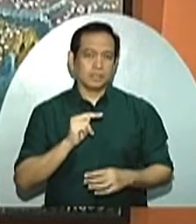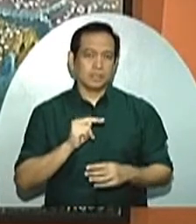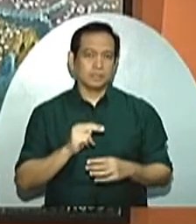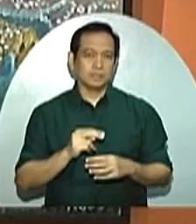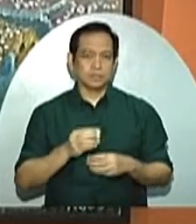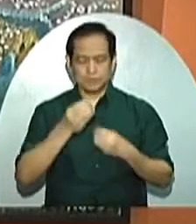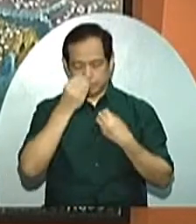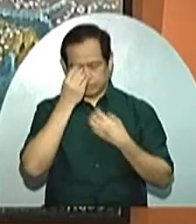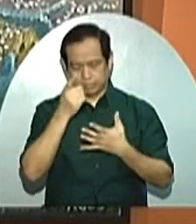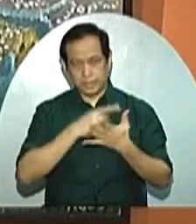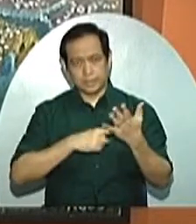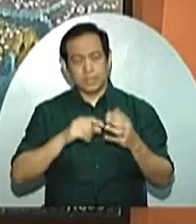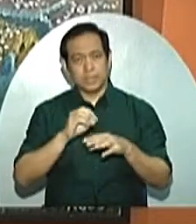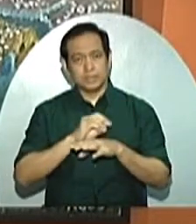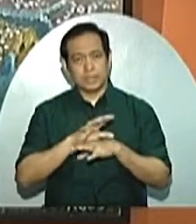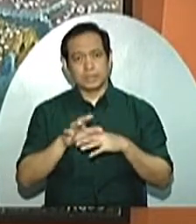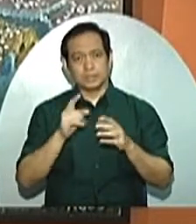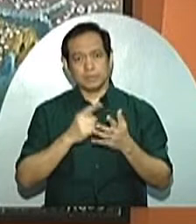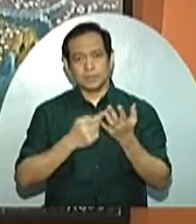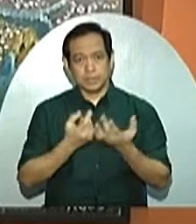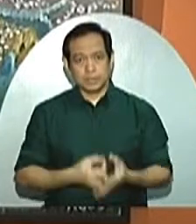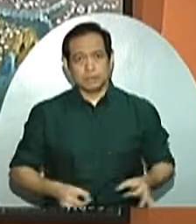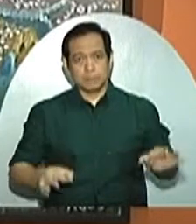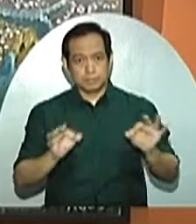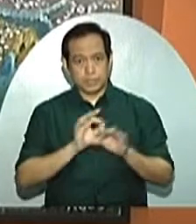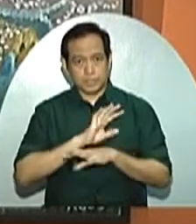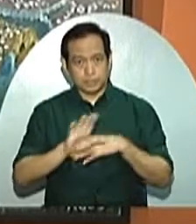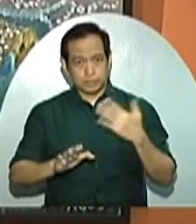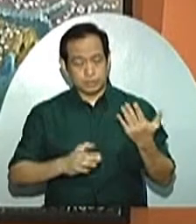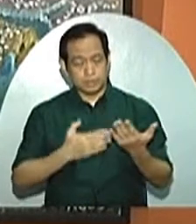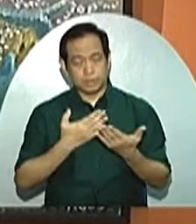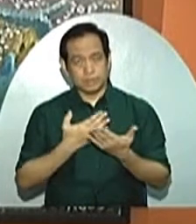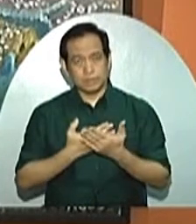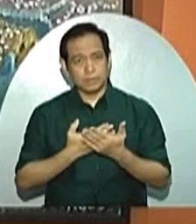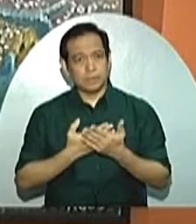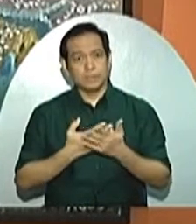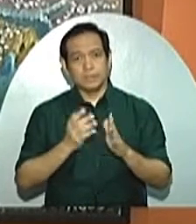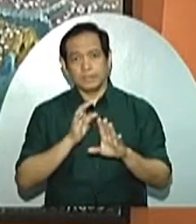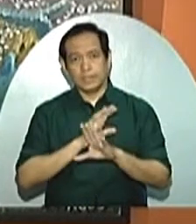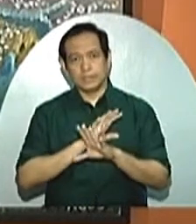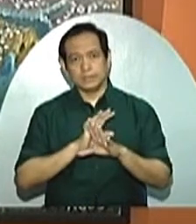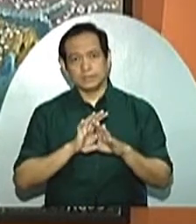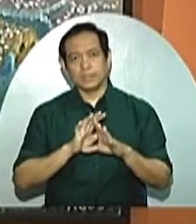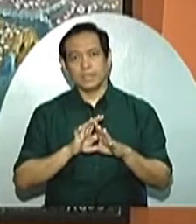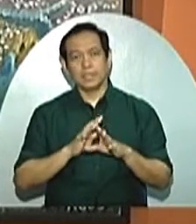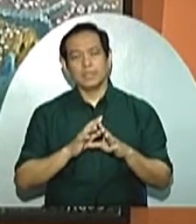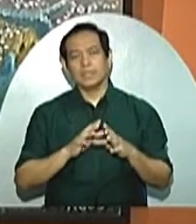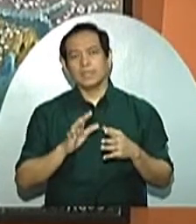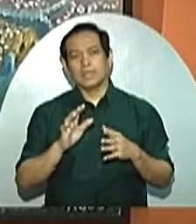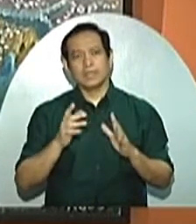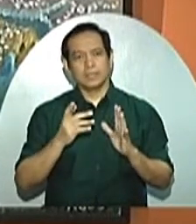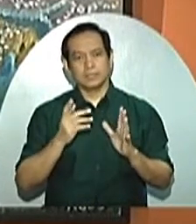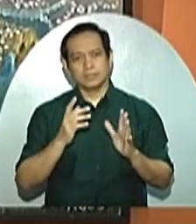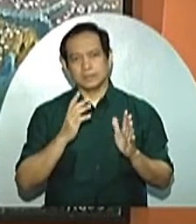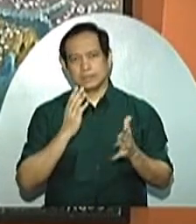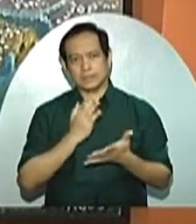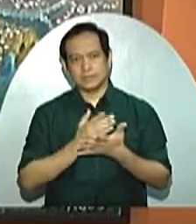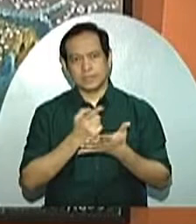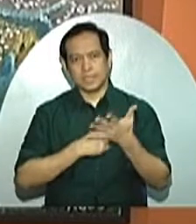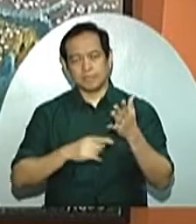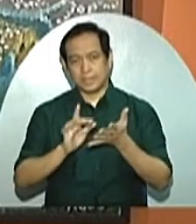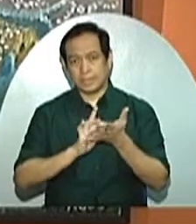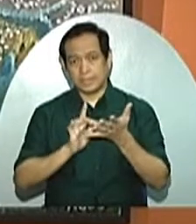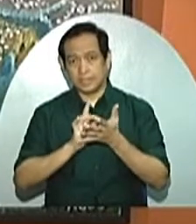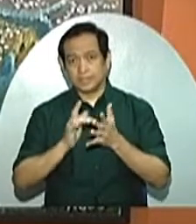payo at ang pinaka-importante sa lahat, huwag na huwag natin ipagpapaliban ang